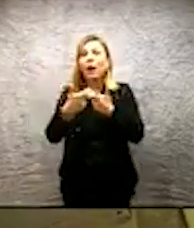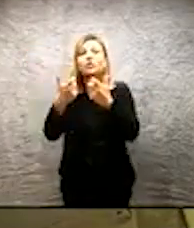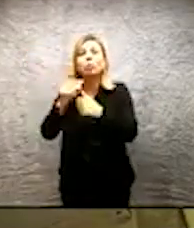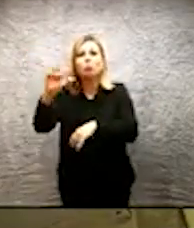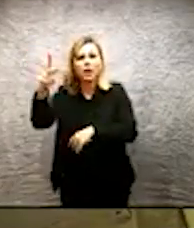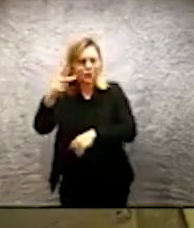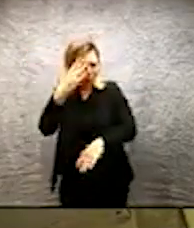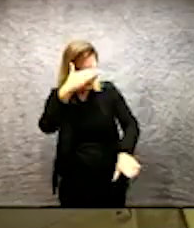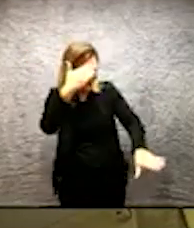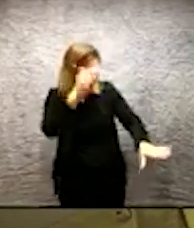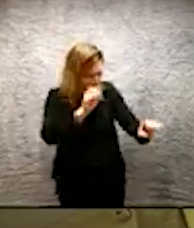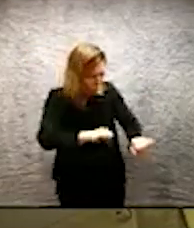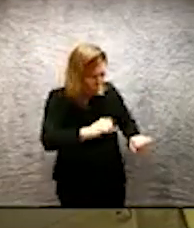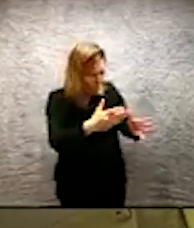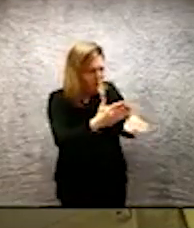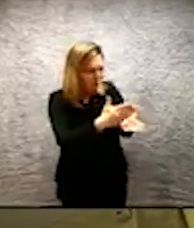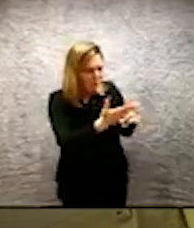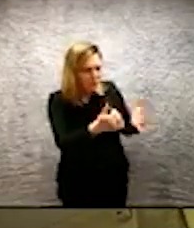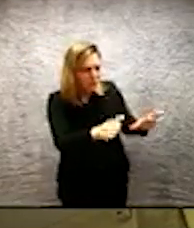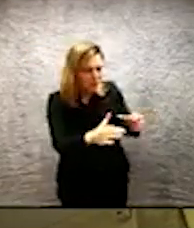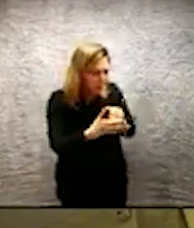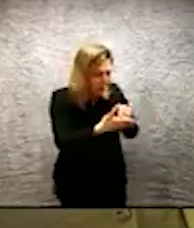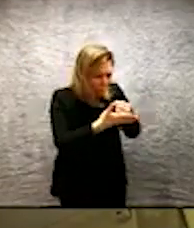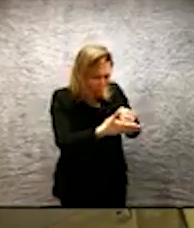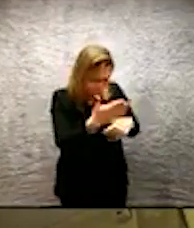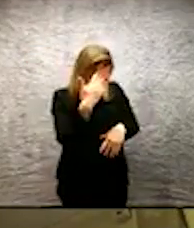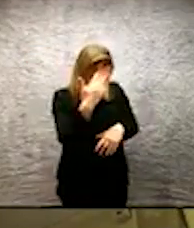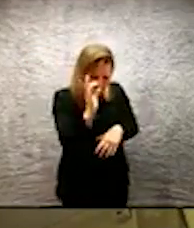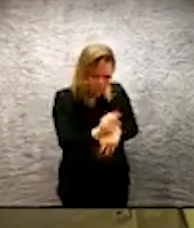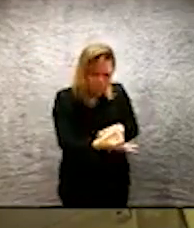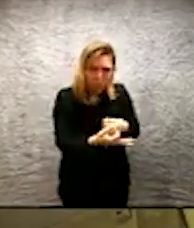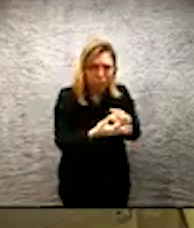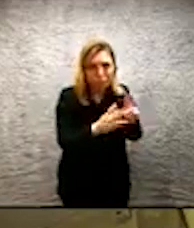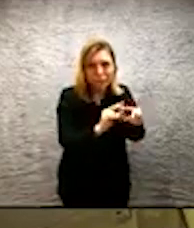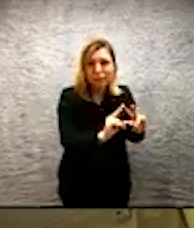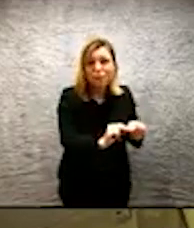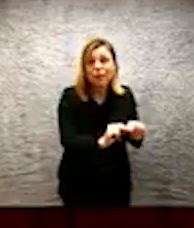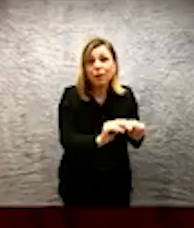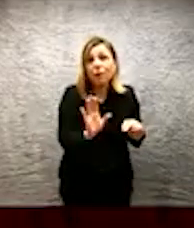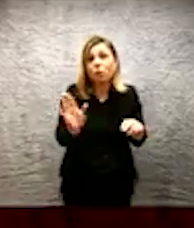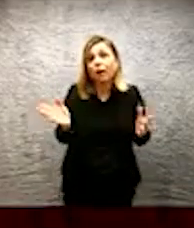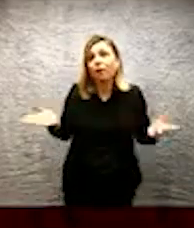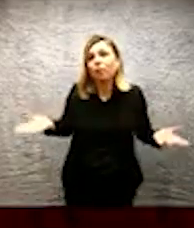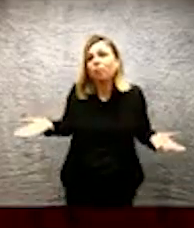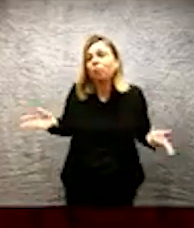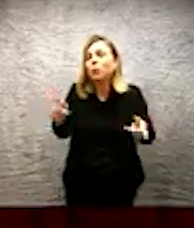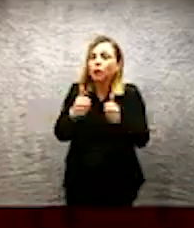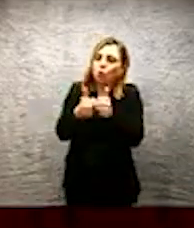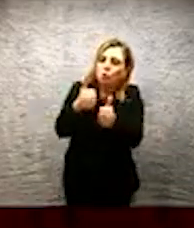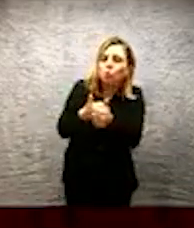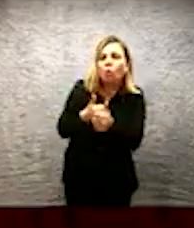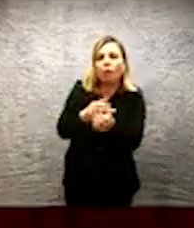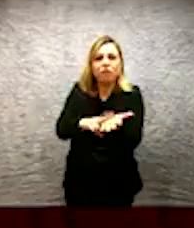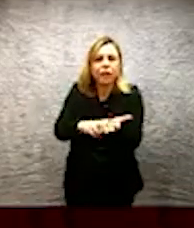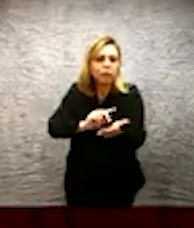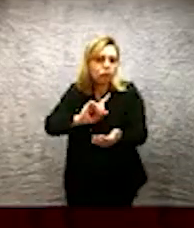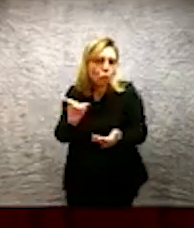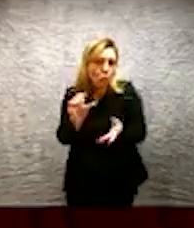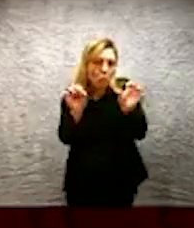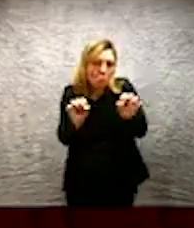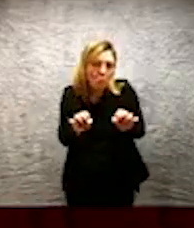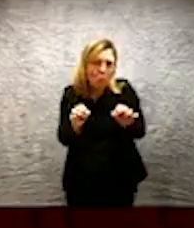t'aider », je me dis que ça peut rien commencer comme ça, sans que ce soit un tutorat forcément, mais qu'il y ait